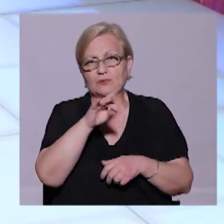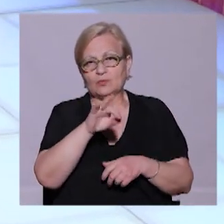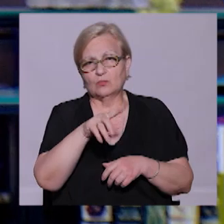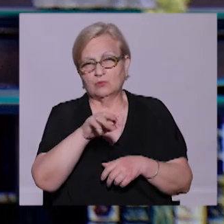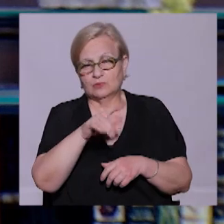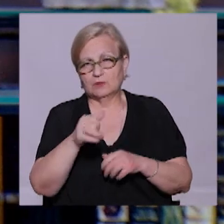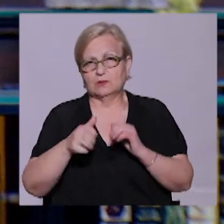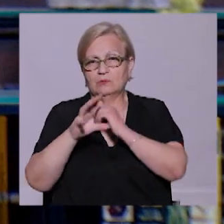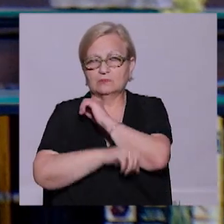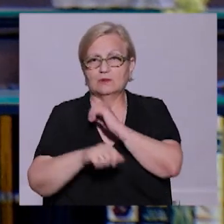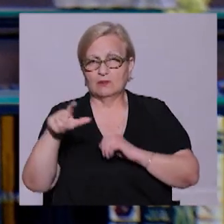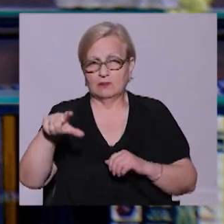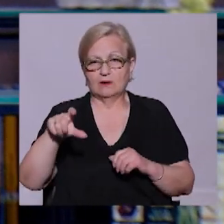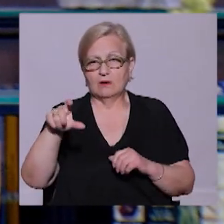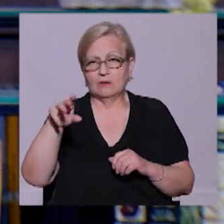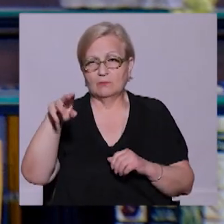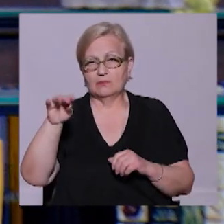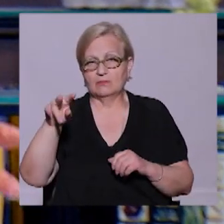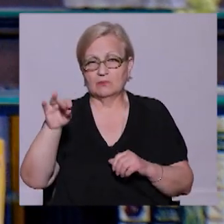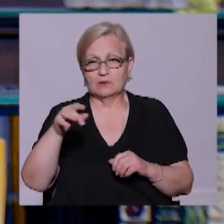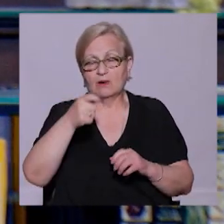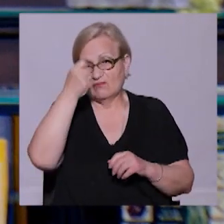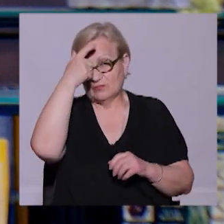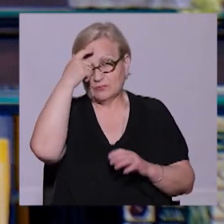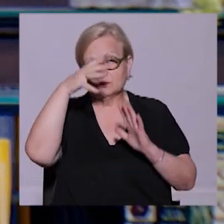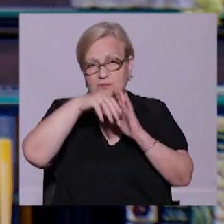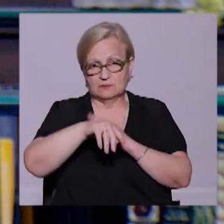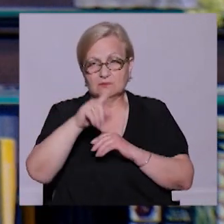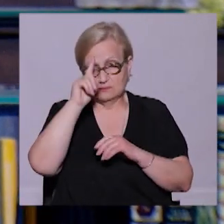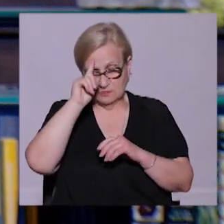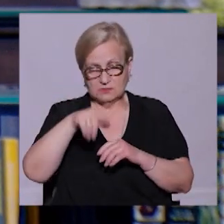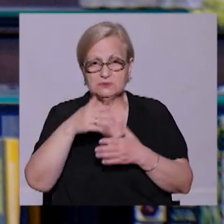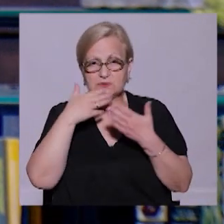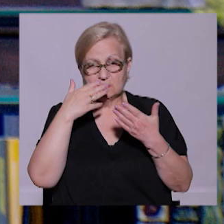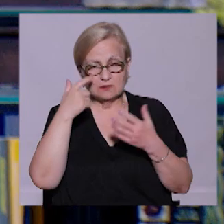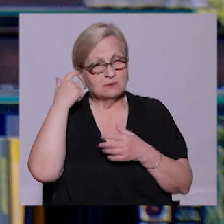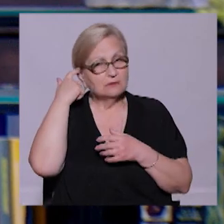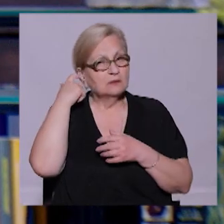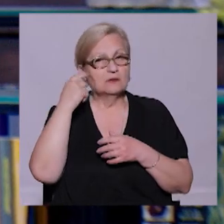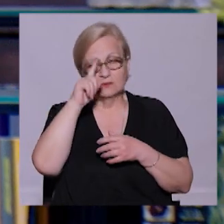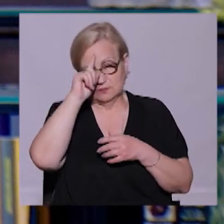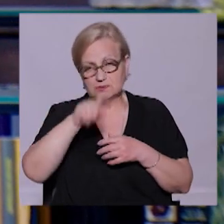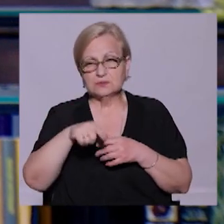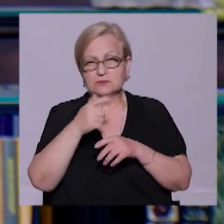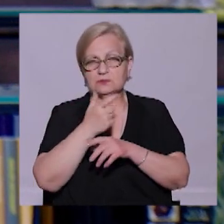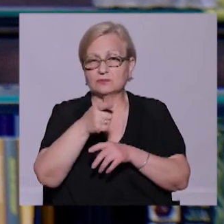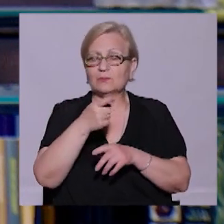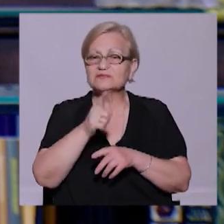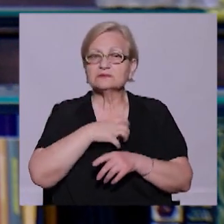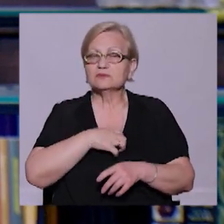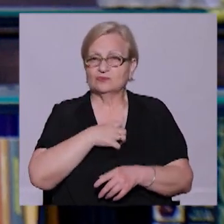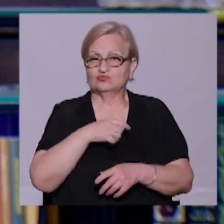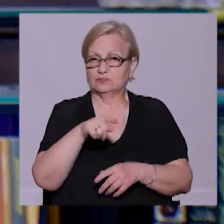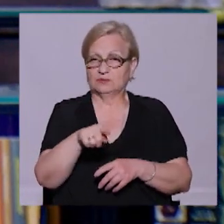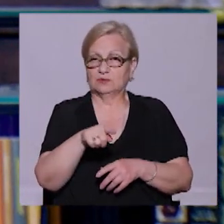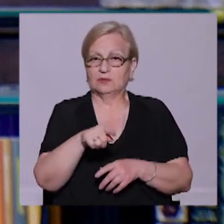დაგვარი აგებულება მხატვრული ნაწარმოებისა, და თქვენ რუსთაველის ვეფხისტყაოსანი გაქვთ უკვე წაკითხული. თქვენ იცით, რა დატვირთვა აქვს პროლოგს,